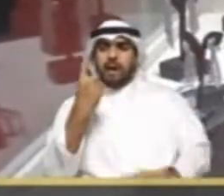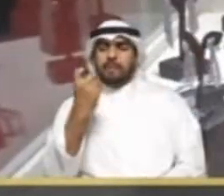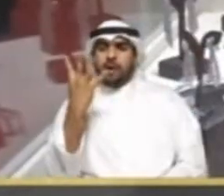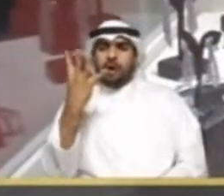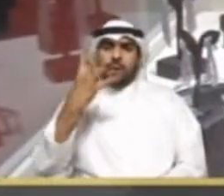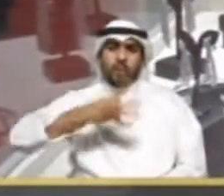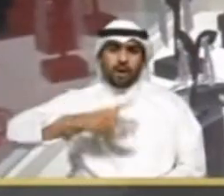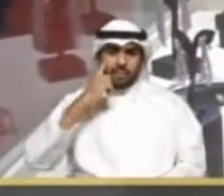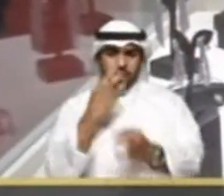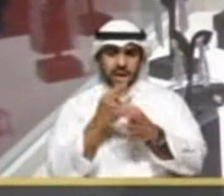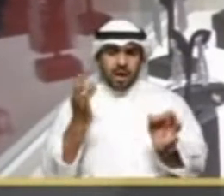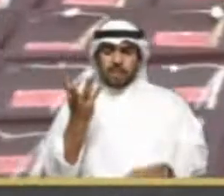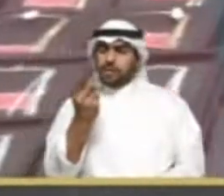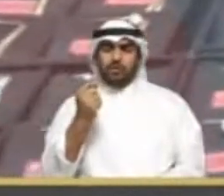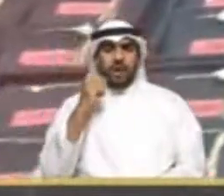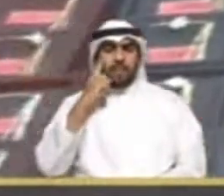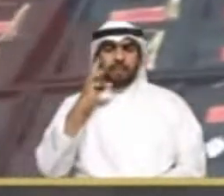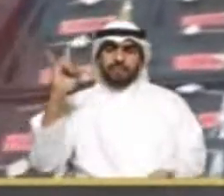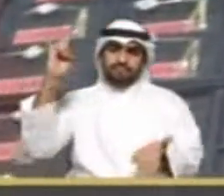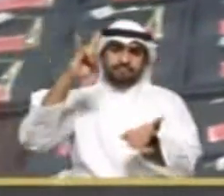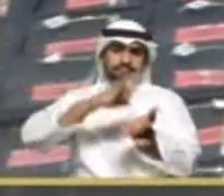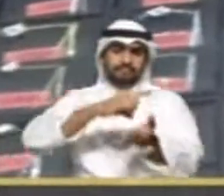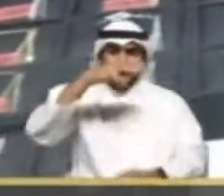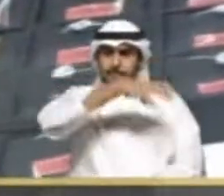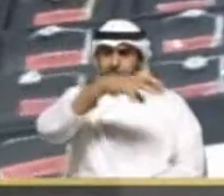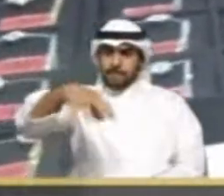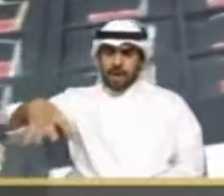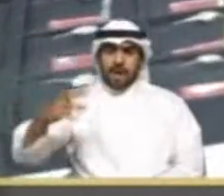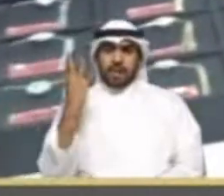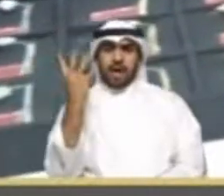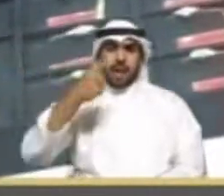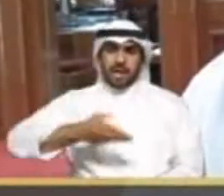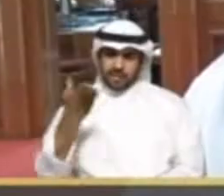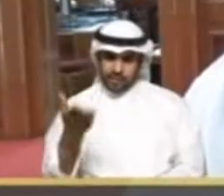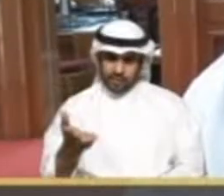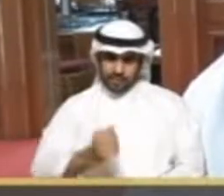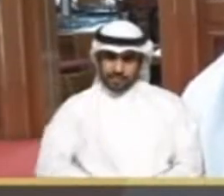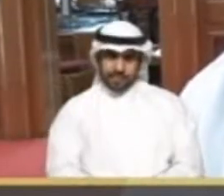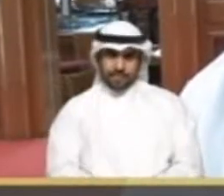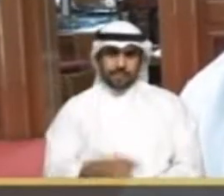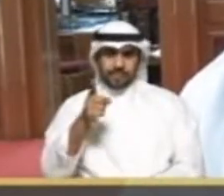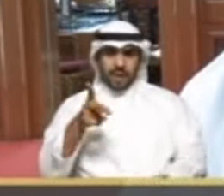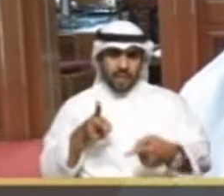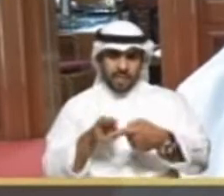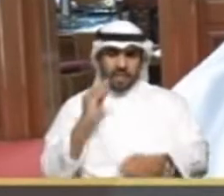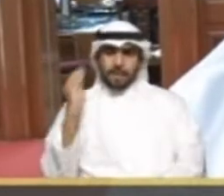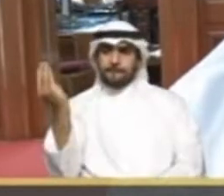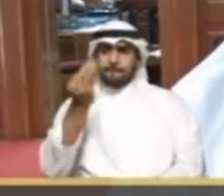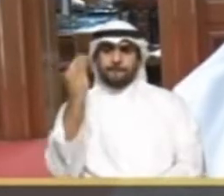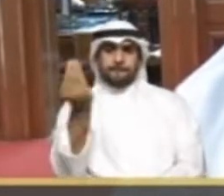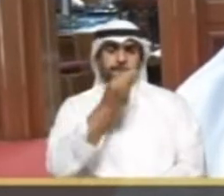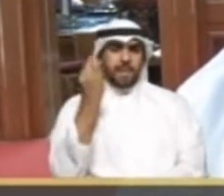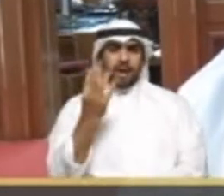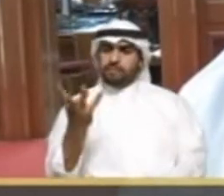من 14 دولة جاءت لتعرض نفائسها وأحجارها الكريمة. المعرض يضم في طياته